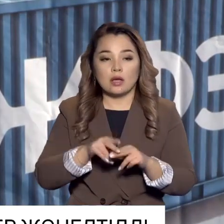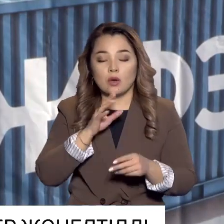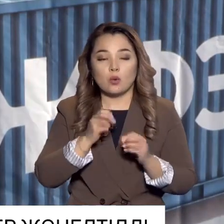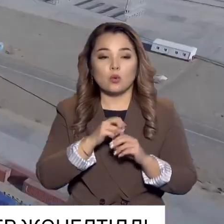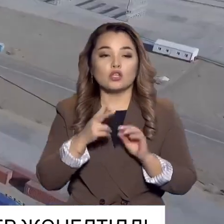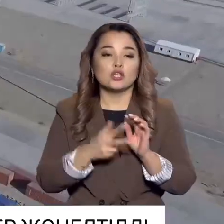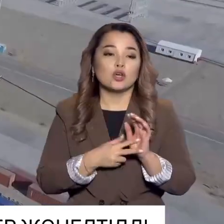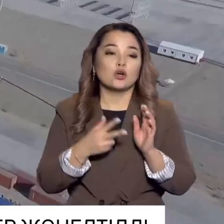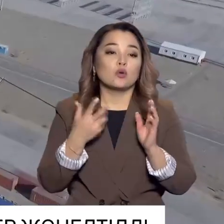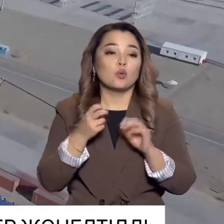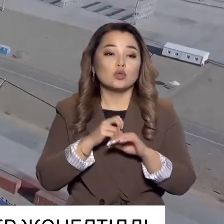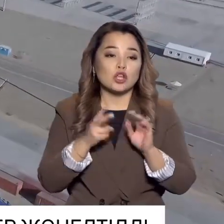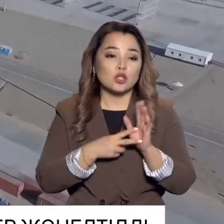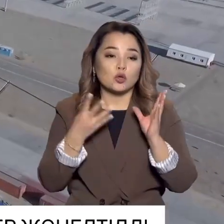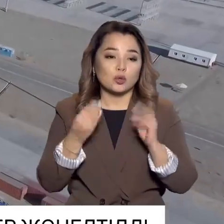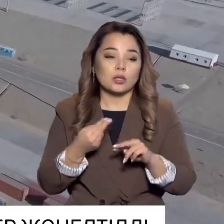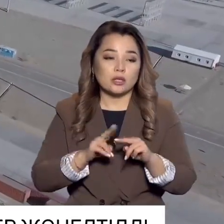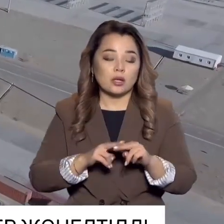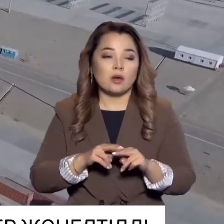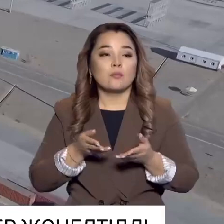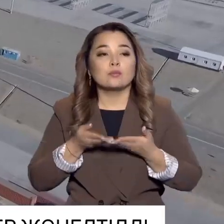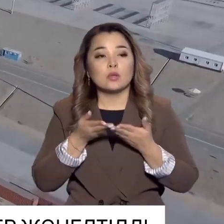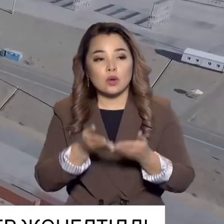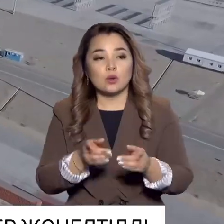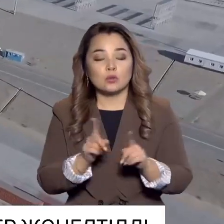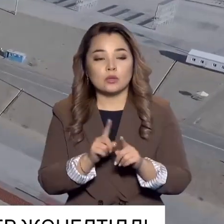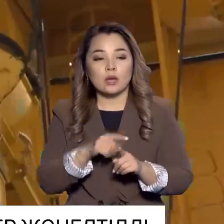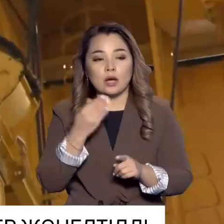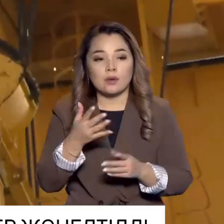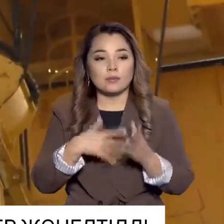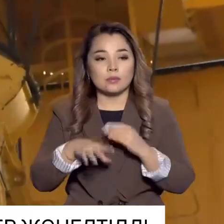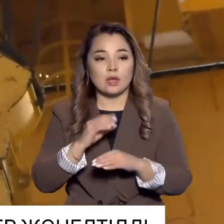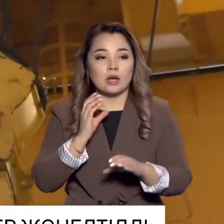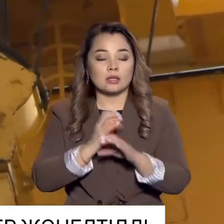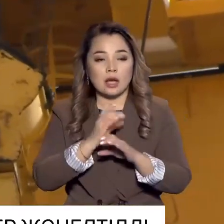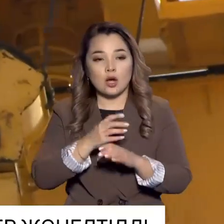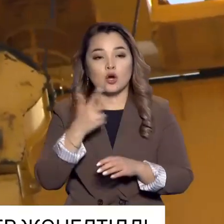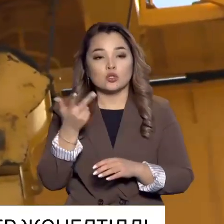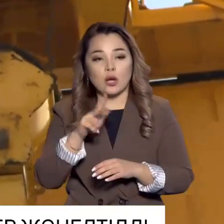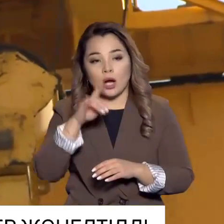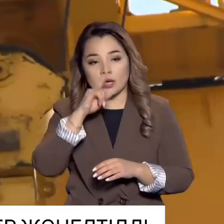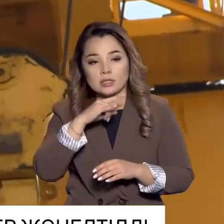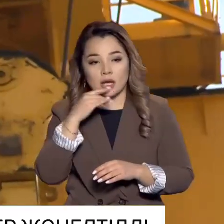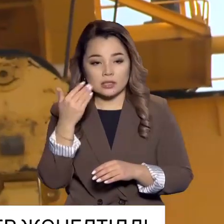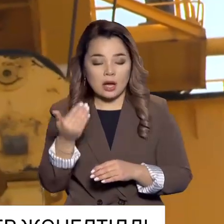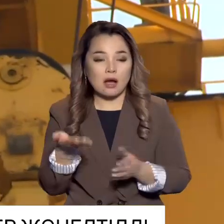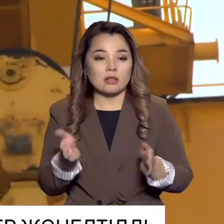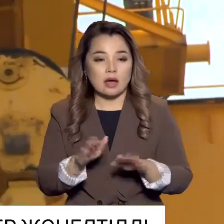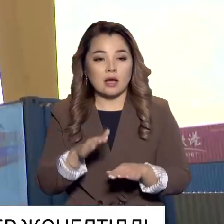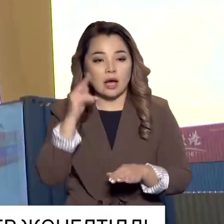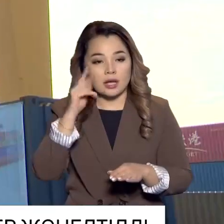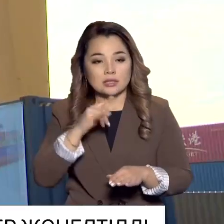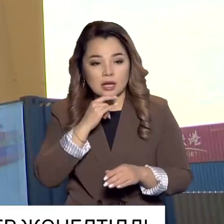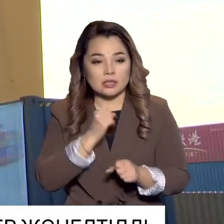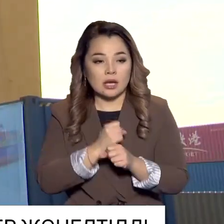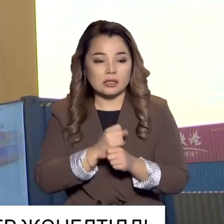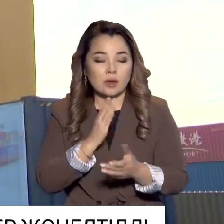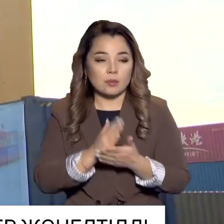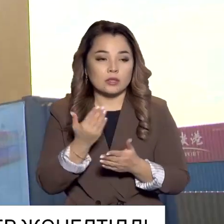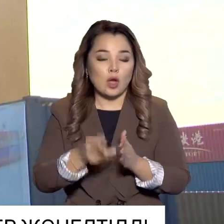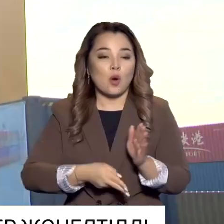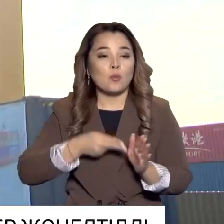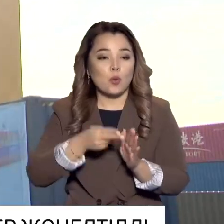күн. Құрлық портындағы 6 темір жолдың үшеуі Қазақстанға, қалғаны Қытайға тиесілі. Сондықтан көршілдің тарапынан келген жүк